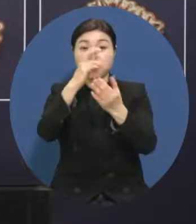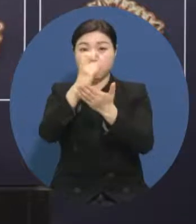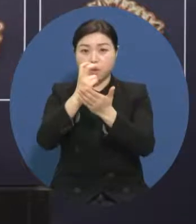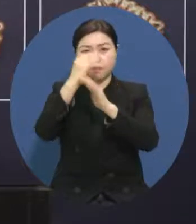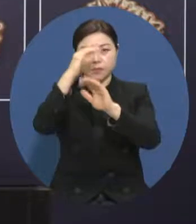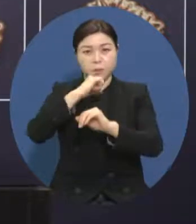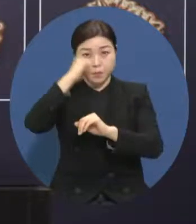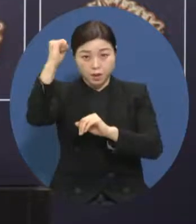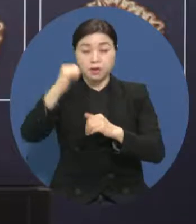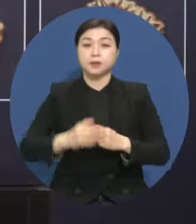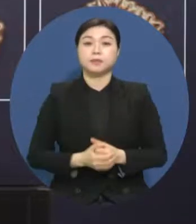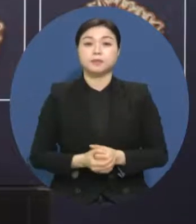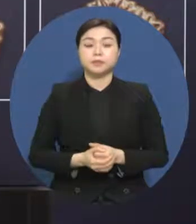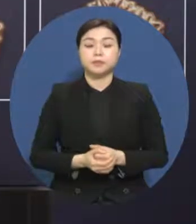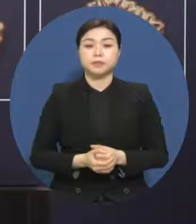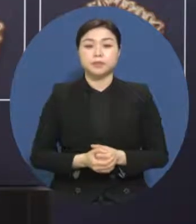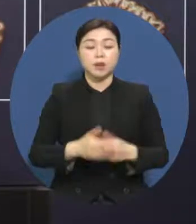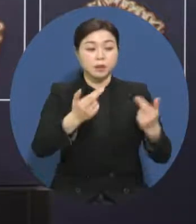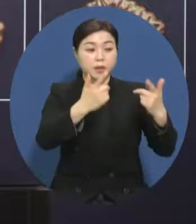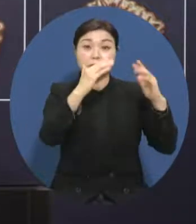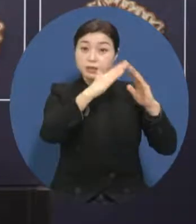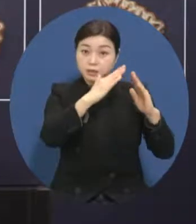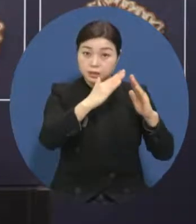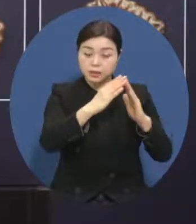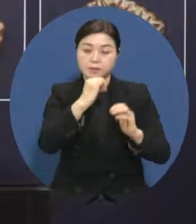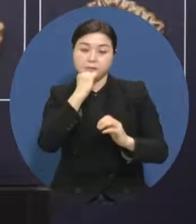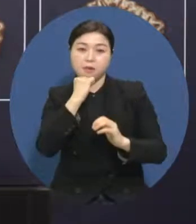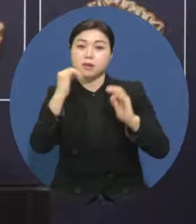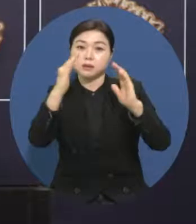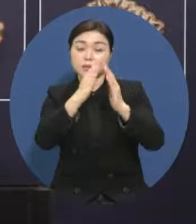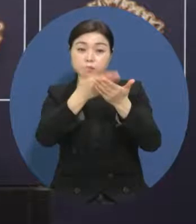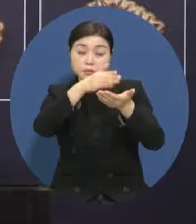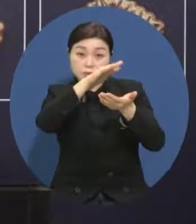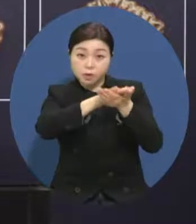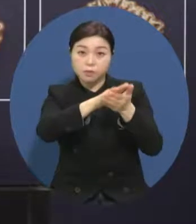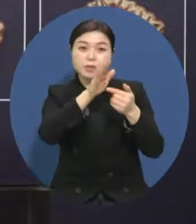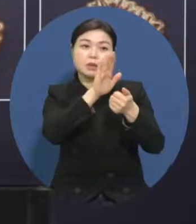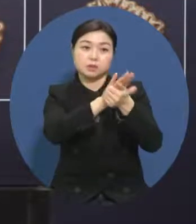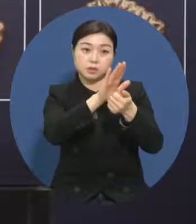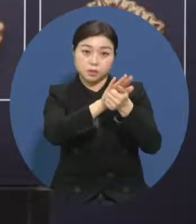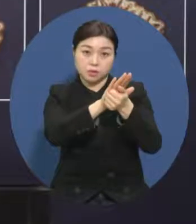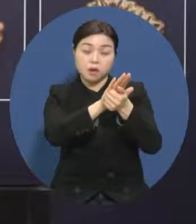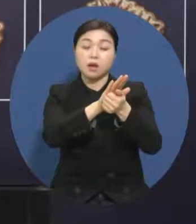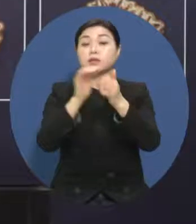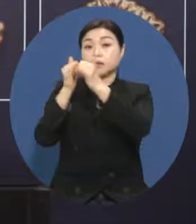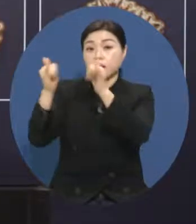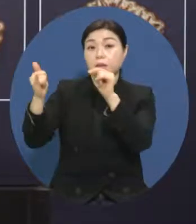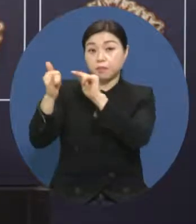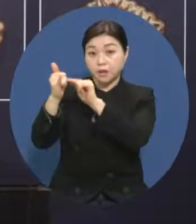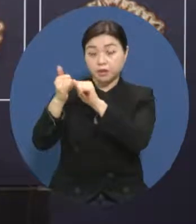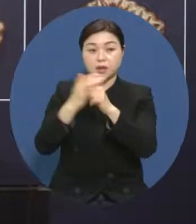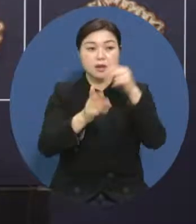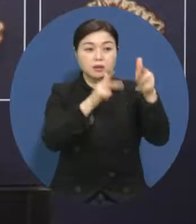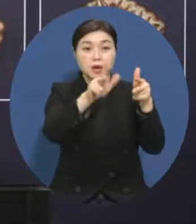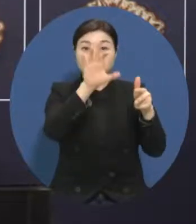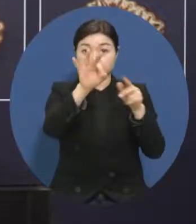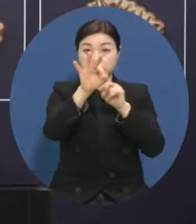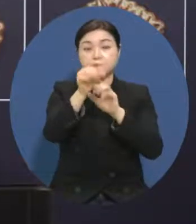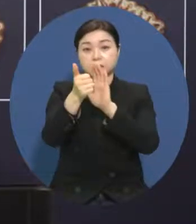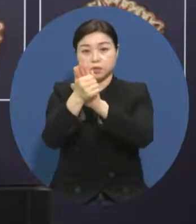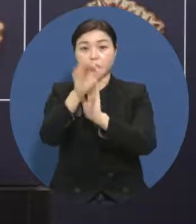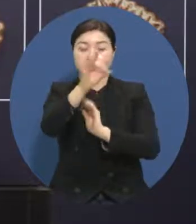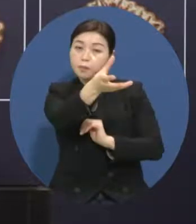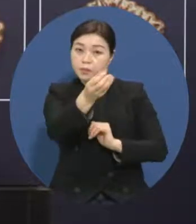조례안이 통과됨에 따라 빈집과 소규모 주택 정비 사업 시행자에게 사업비 보조와 융자 지원이 가능해진